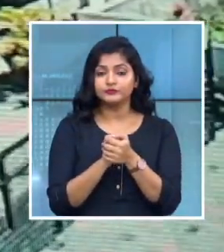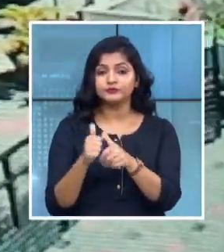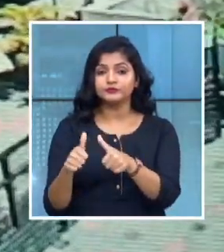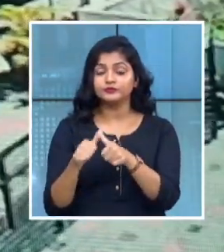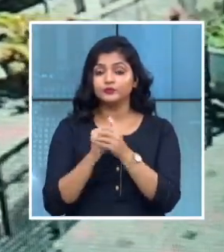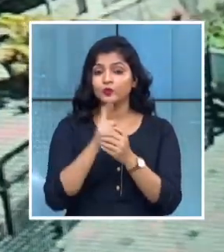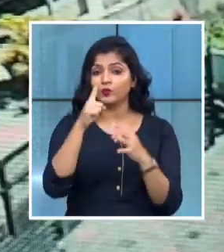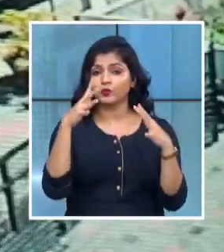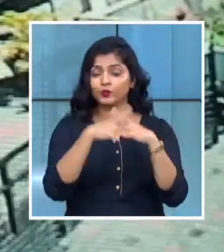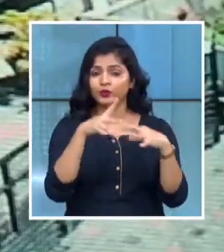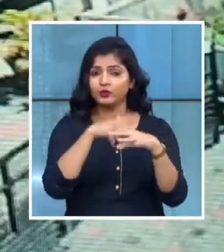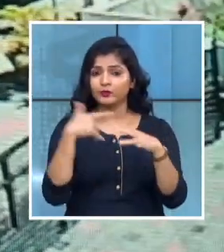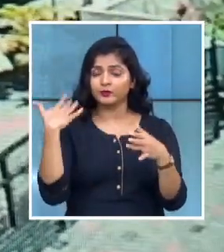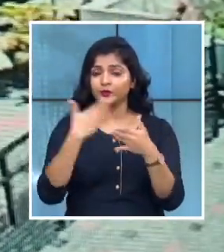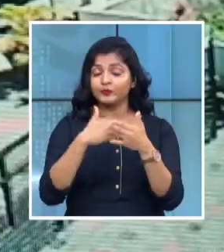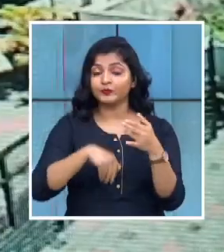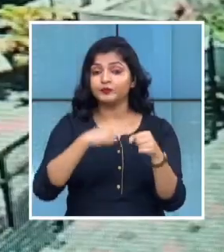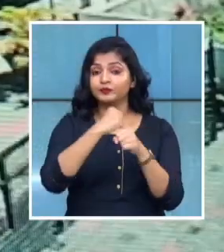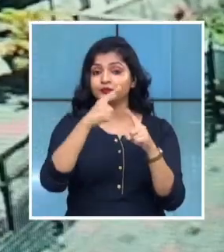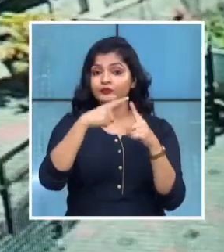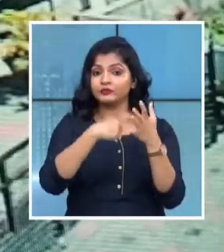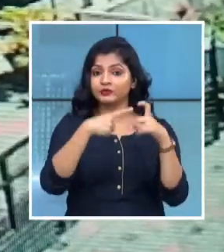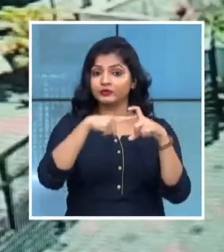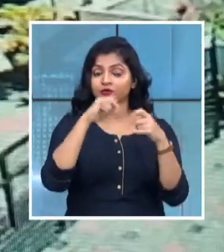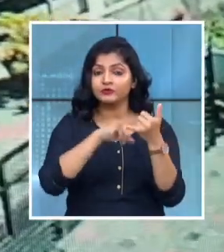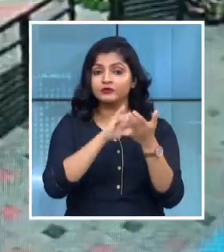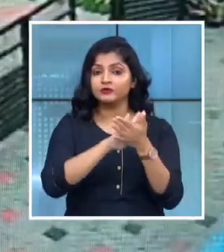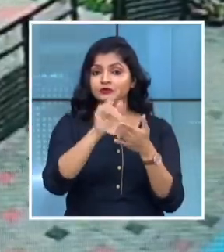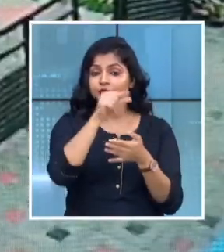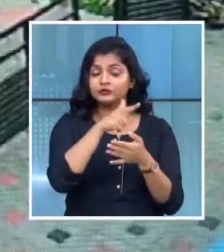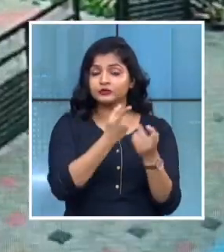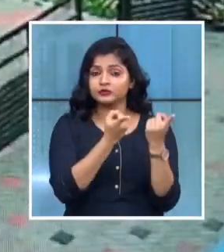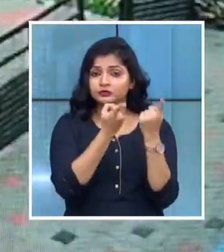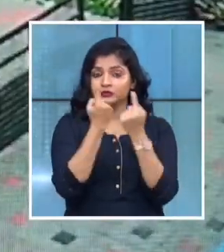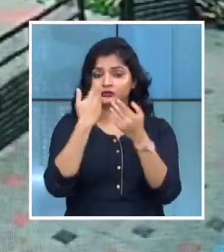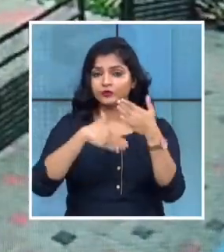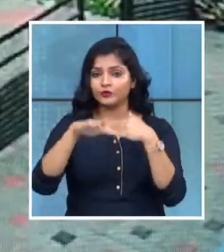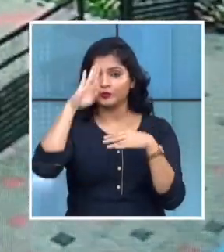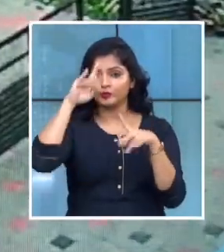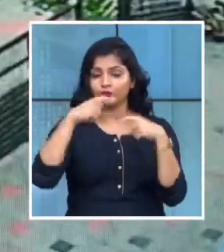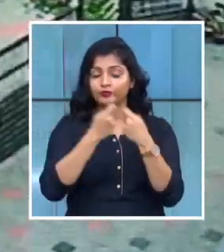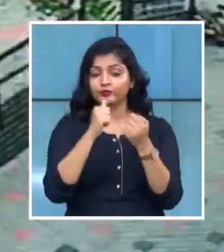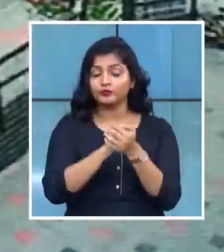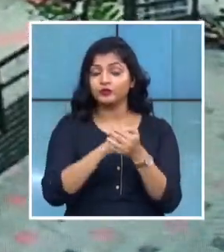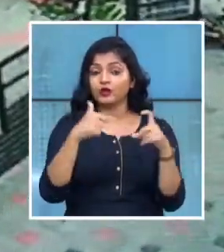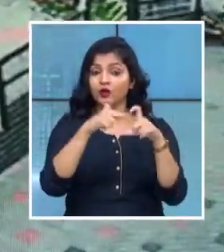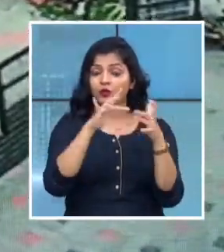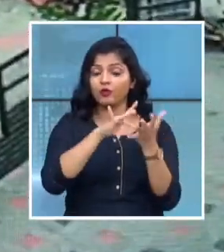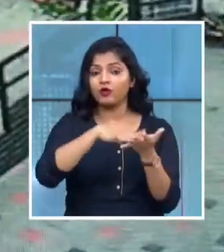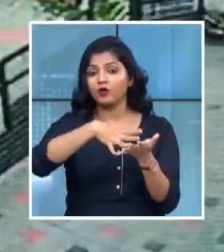ഉന്മേഷ്, ഒരാഴ്ചക്കാലമായി പോലീസ് ഗിരീഷ് ബാബുവിനെ തപ്പി അന്വേഷണത്തിലായിരുന്നു. പ്രധാനമായും കൊച്ചിക്ക് പുറത്തും ഈ അന്വേഷണം